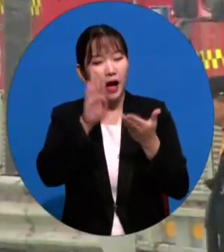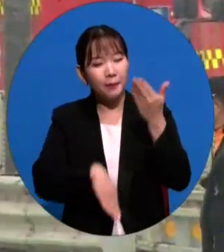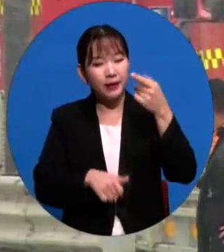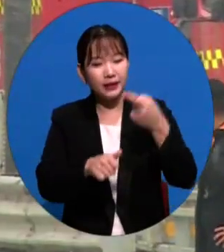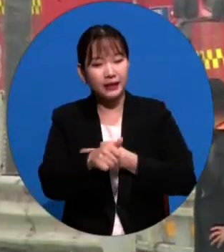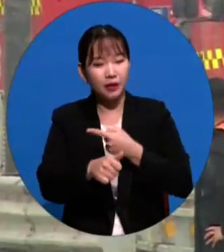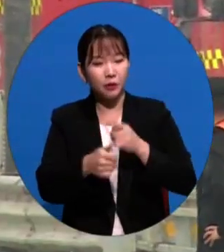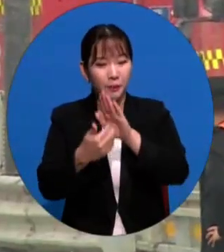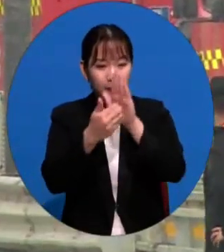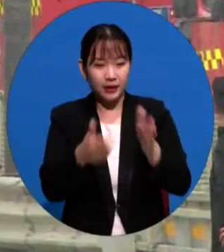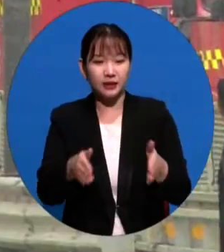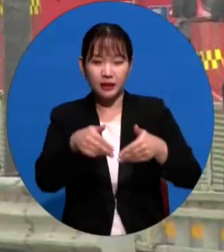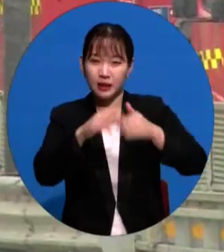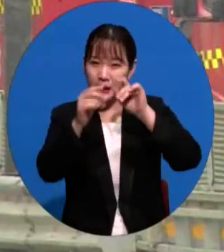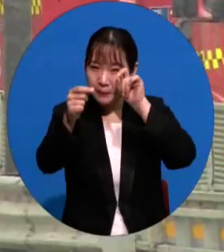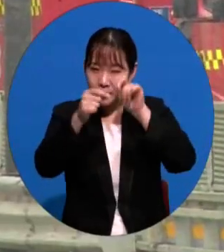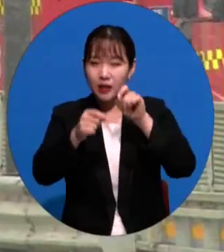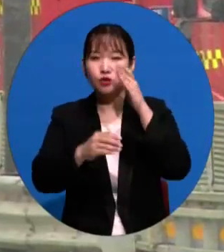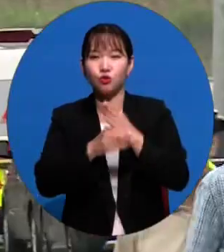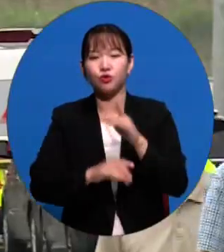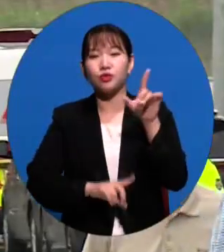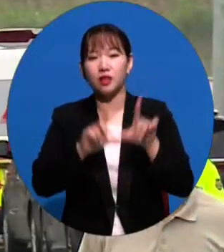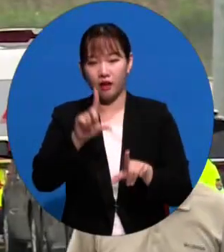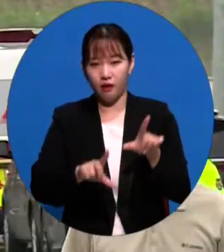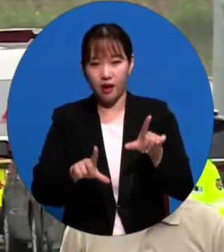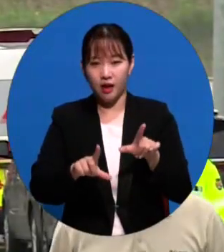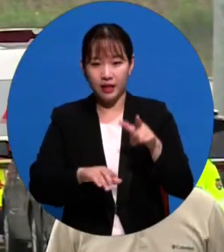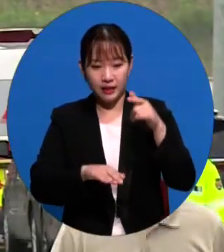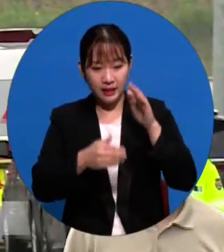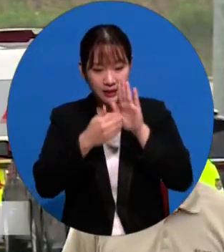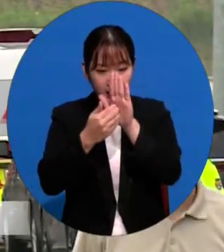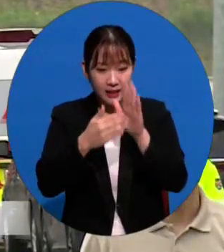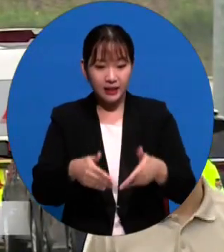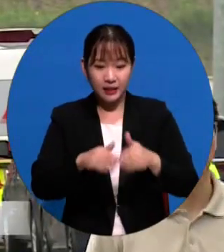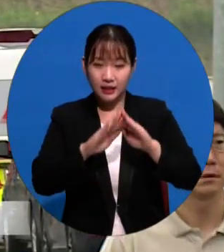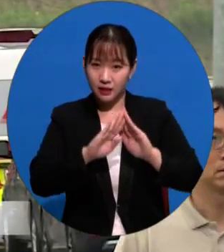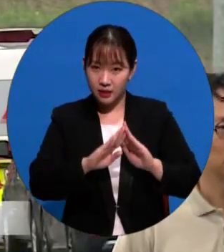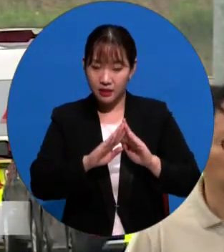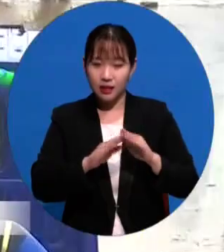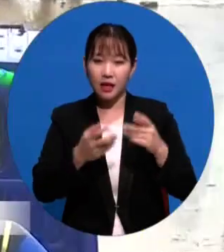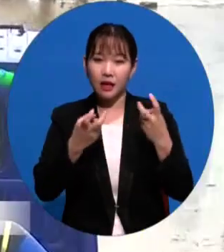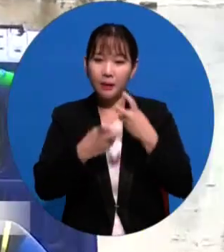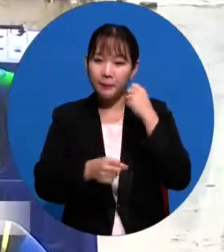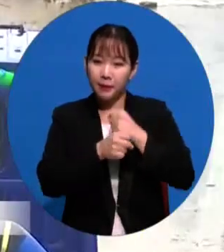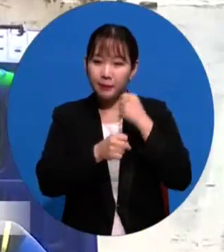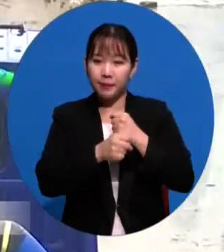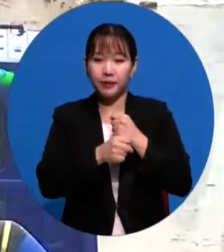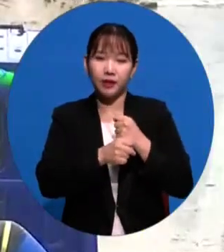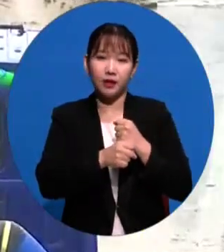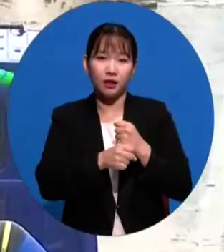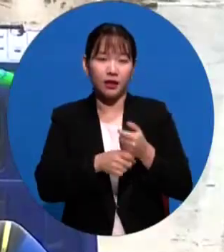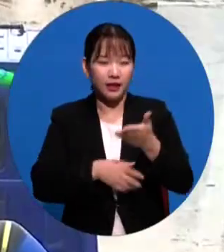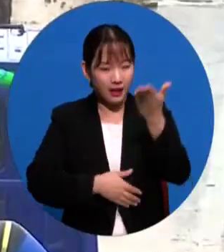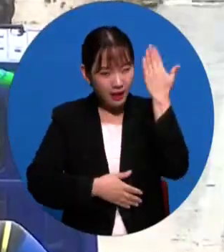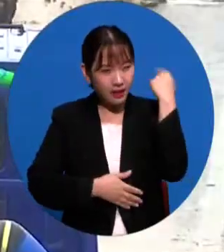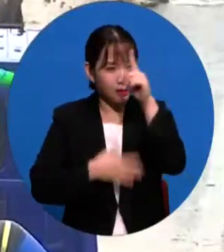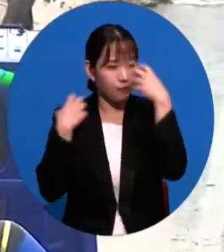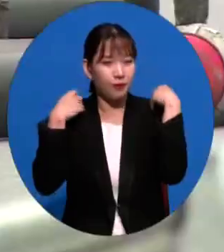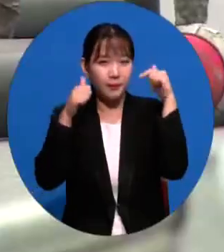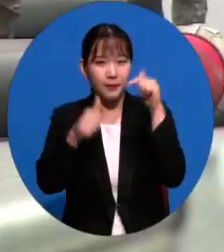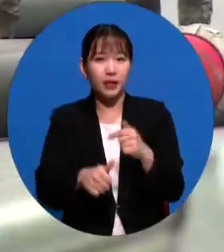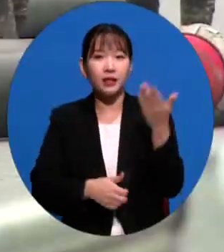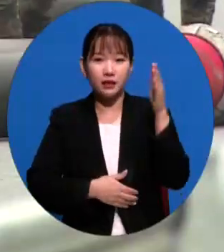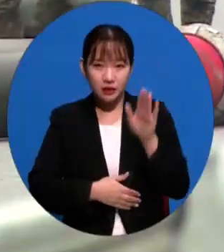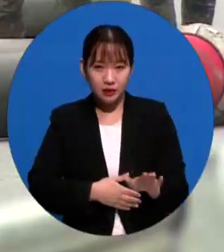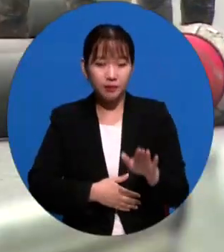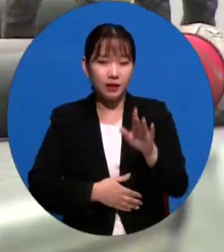자동 차단 시설 설치를 앞두고 있었던 상황. 차단 시설 설치 등 대응책을 마련하라고 정부가 오래전에 지시했지만